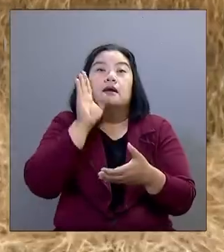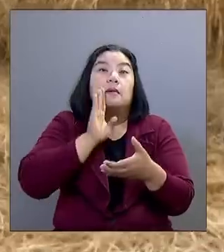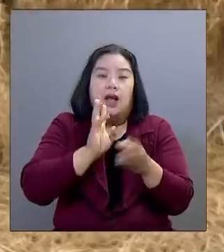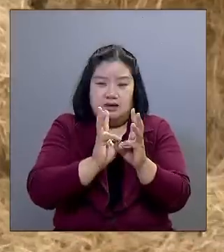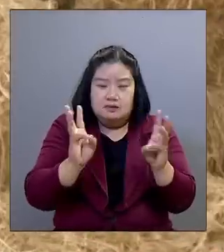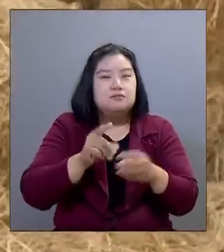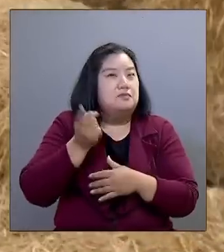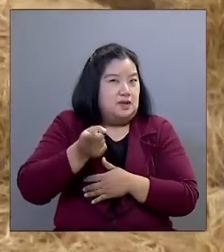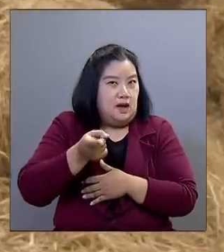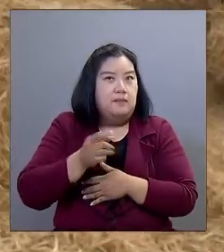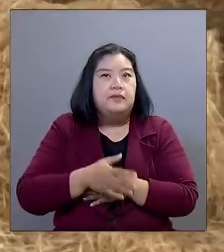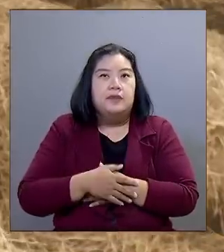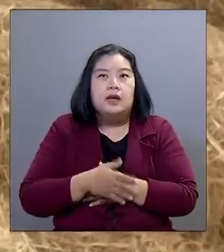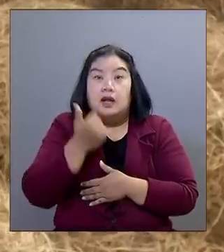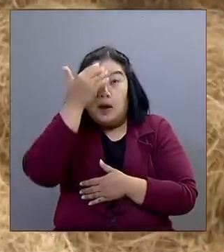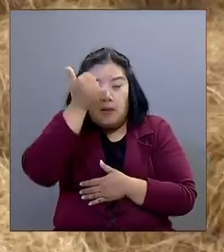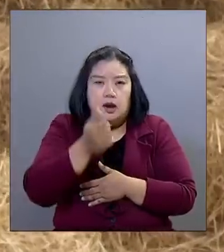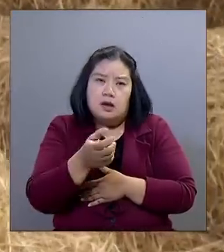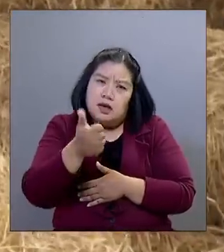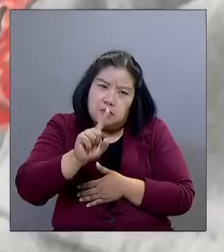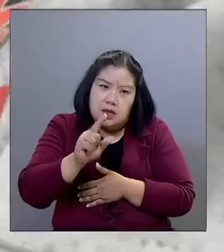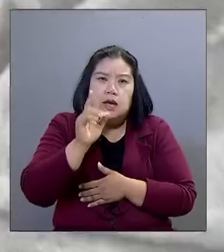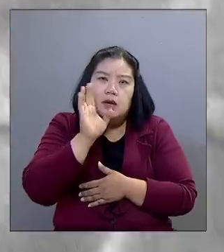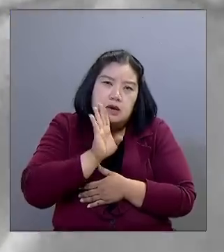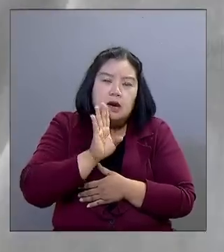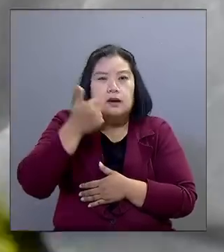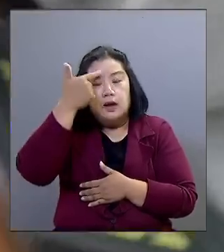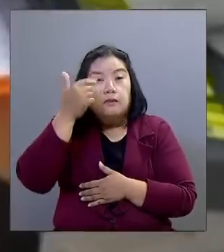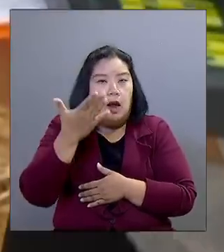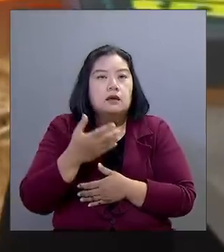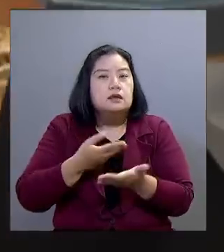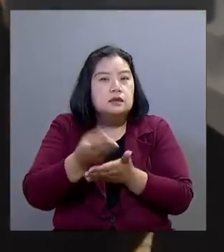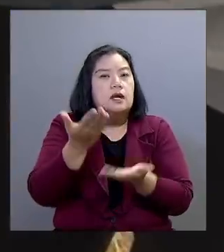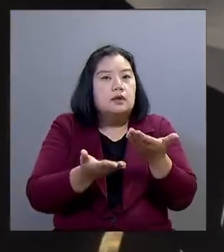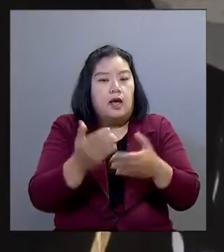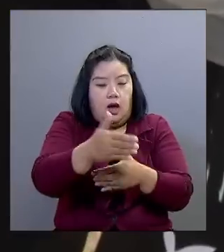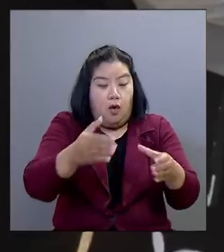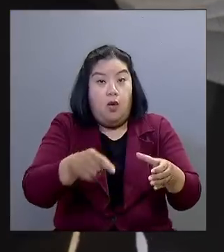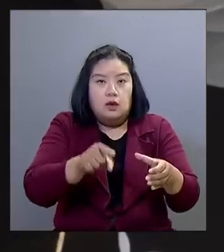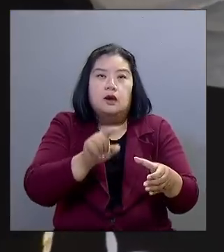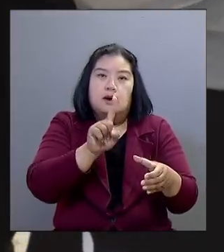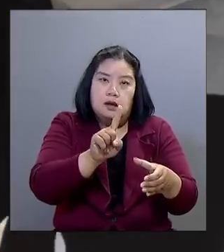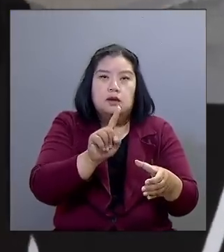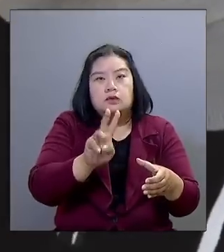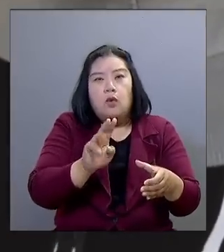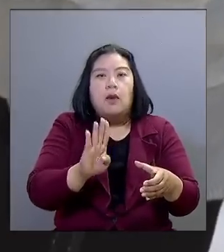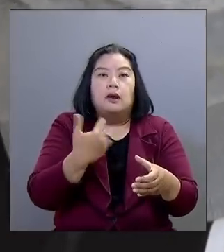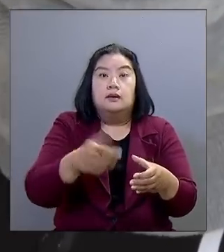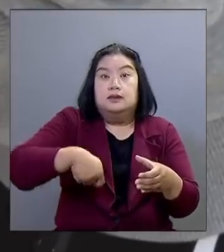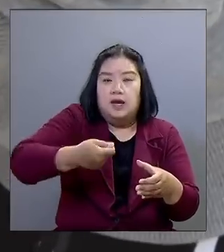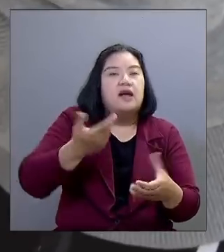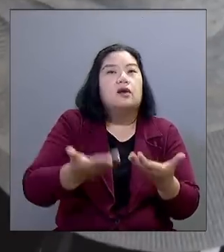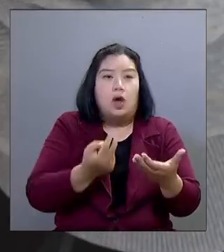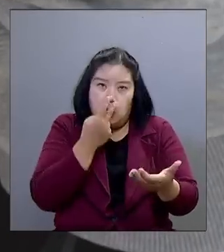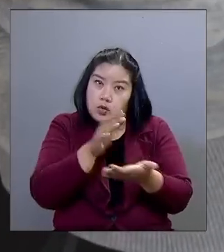นี้ก็แล้วแต่เกรดของฟางเราก็รับซื้อตั้งแต่1บาท2บาท3บาทอันนี้ก็อยู่ที่ความสะอาดของฟางข้าวที่เร